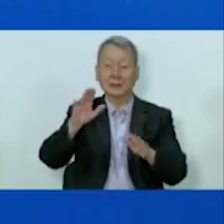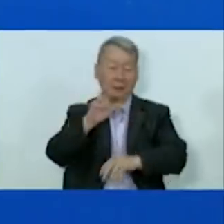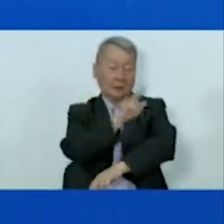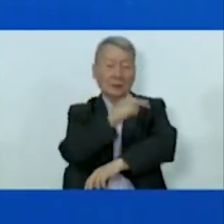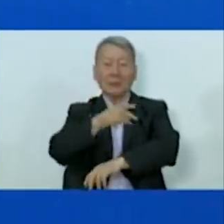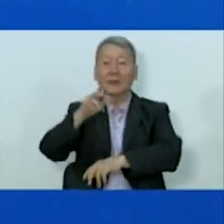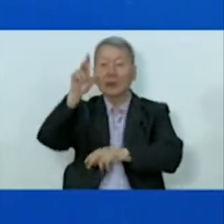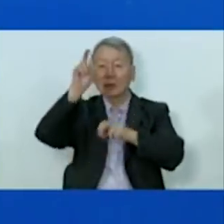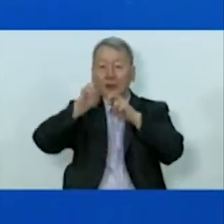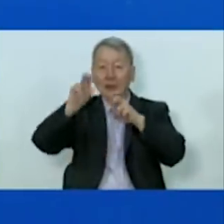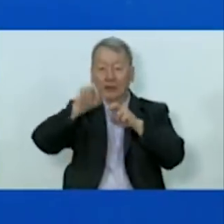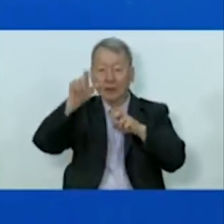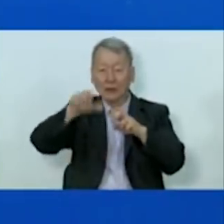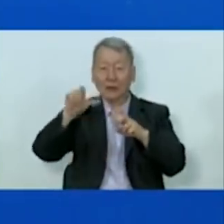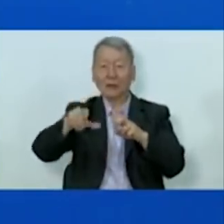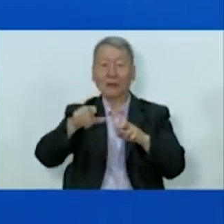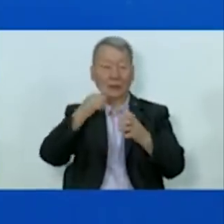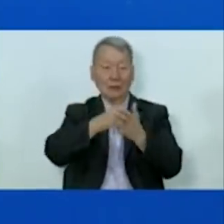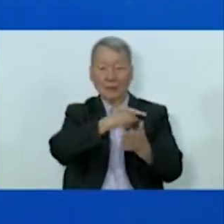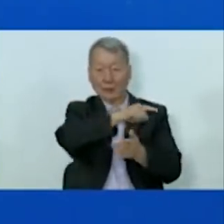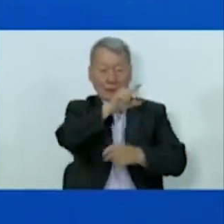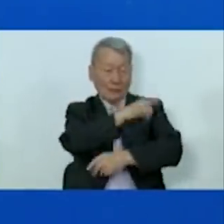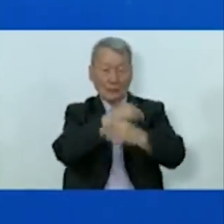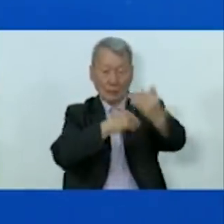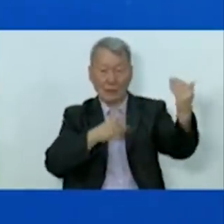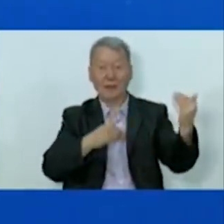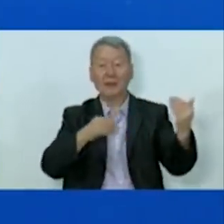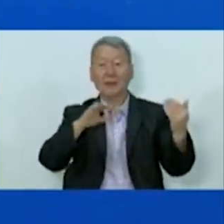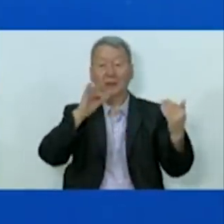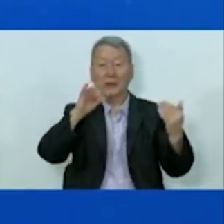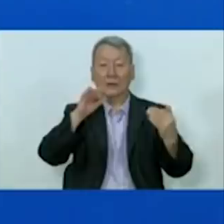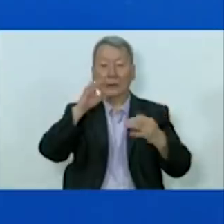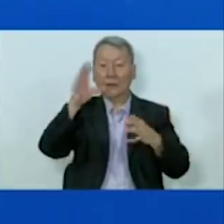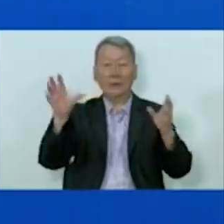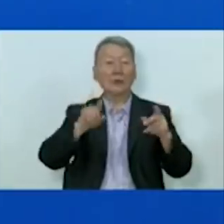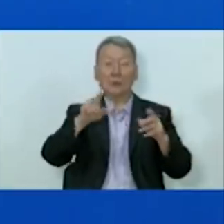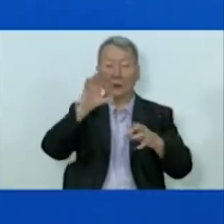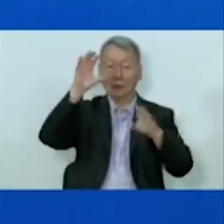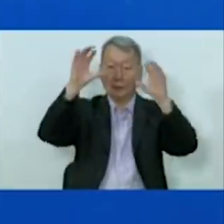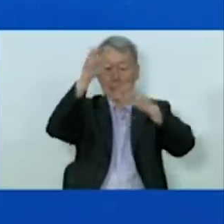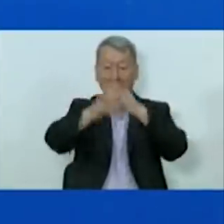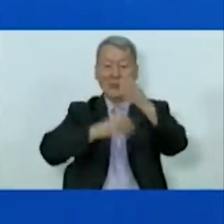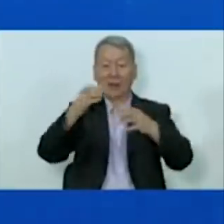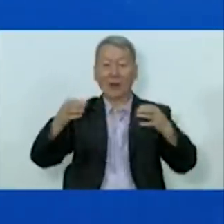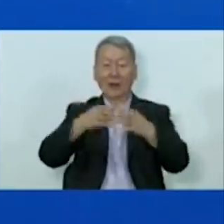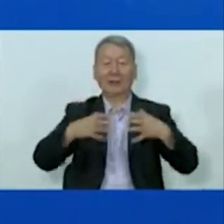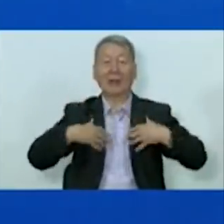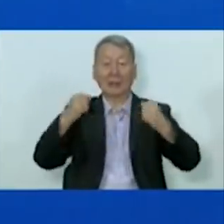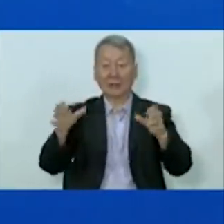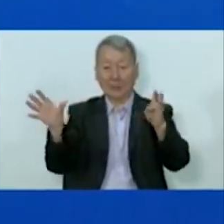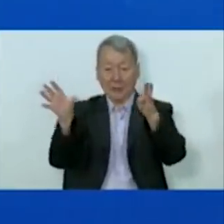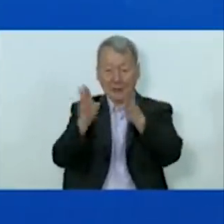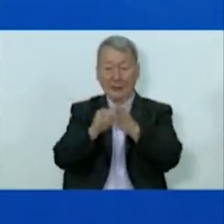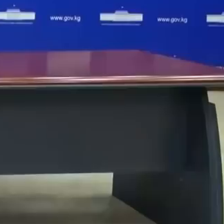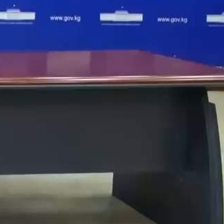эксперттер менен ар кандай деңгээлде бир нече ирет, ошондой эле дүйнөлүк саламаттык сактоо уюмунун кызматкерлери